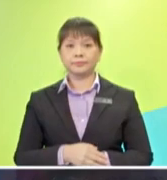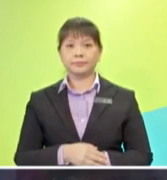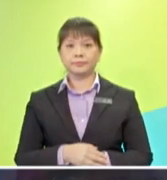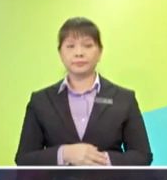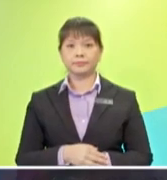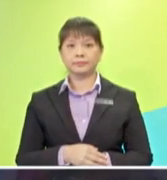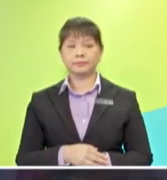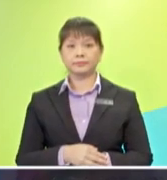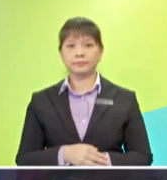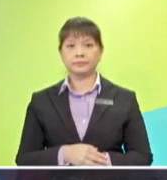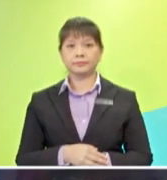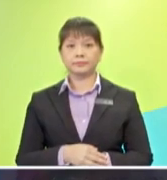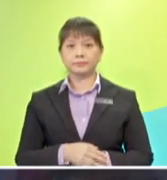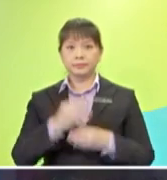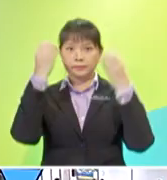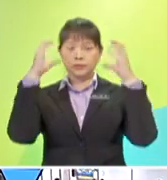Alhamdulillah